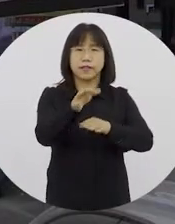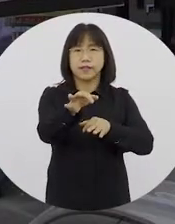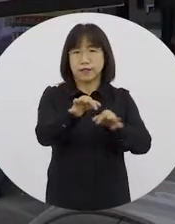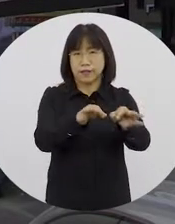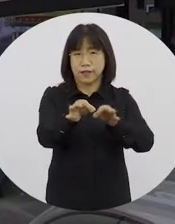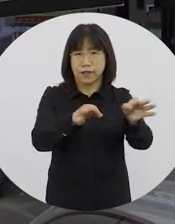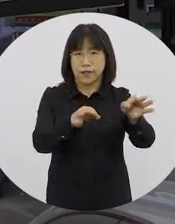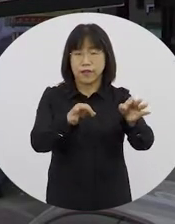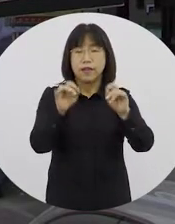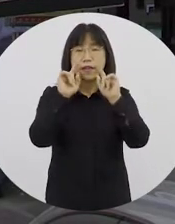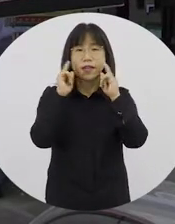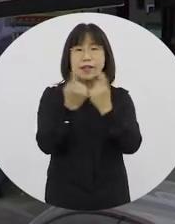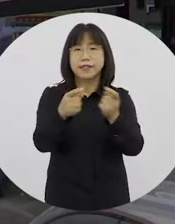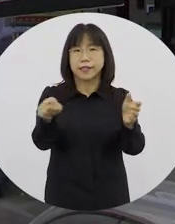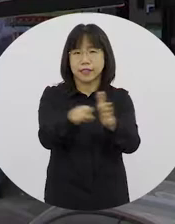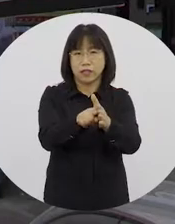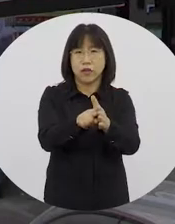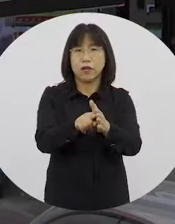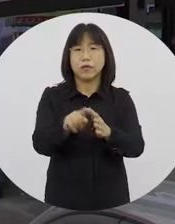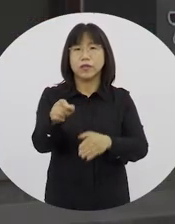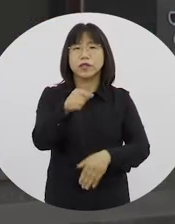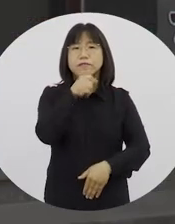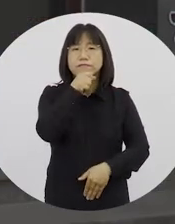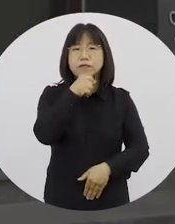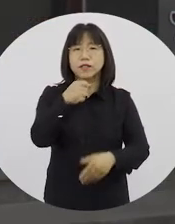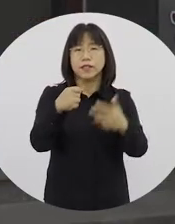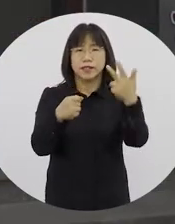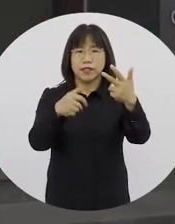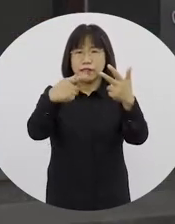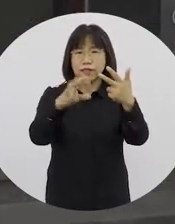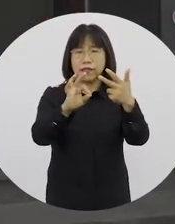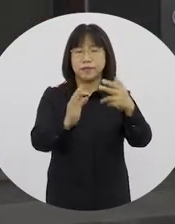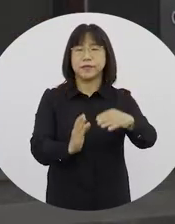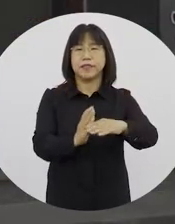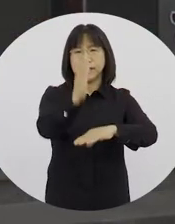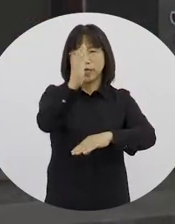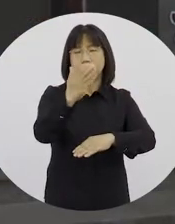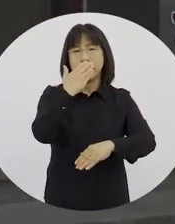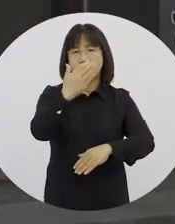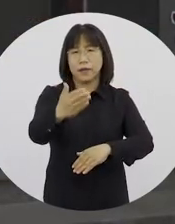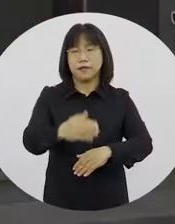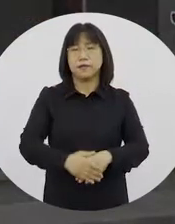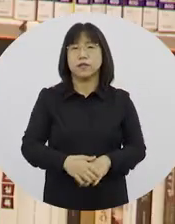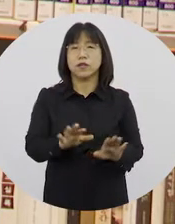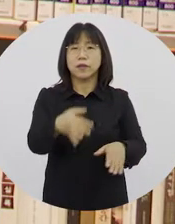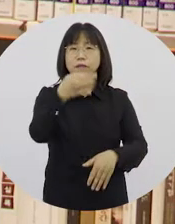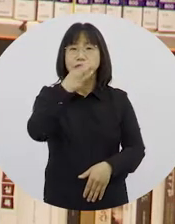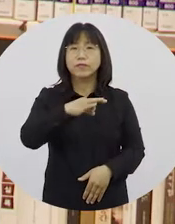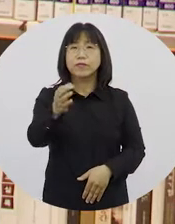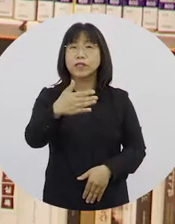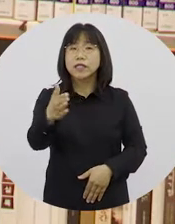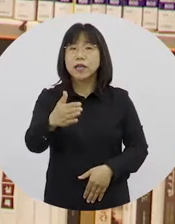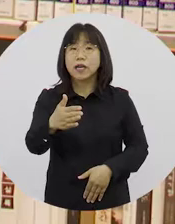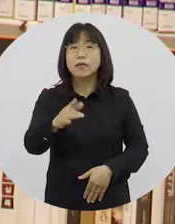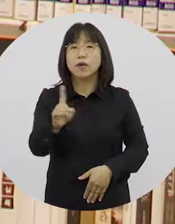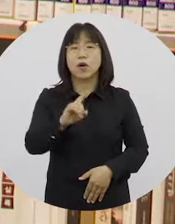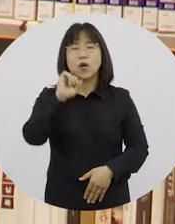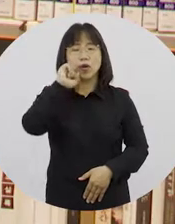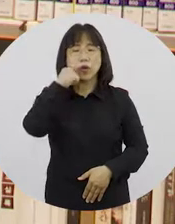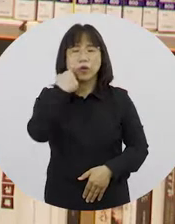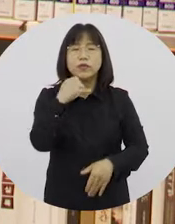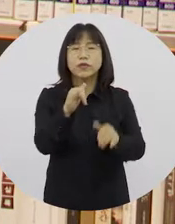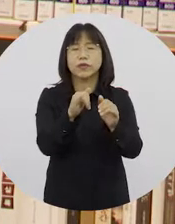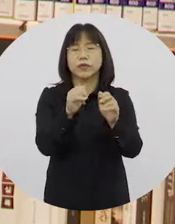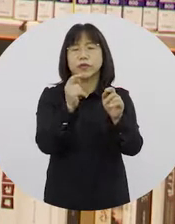중이면서 개인 신용평점이 7등급 이상이면 신청 가능합니다. 이번 무이자 융자 지원이 어려운 시기를